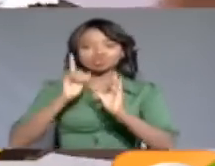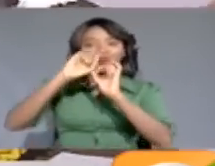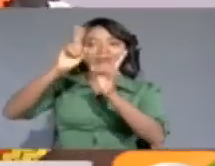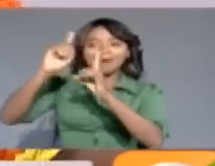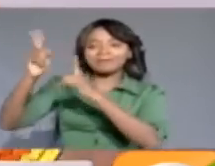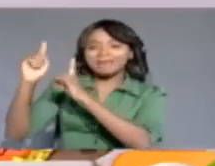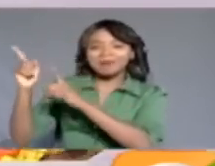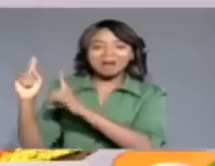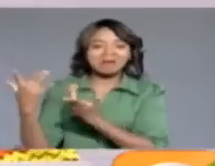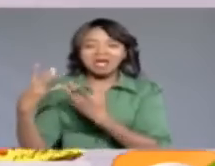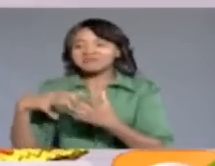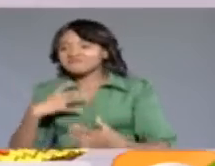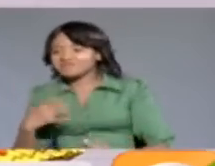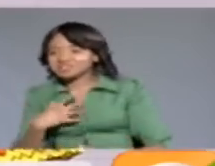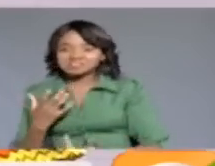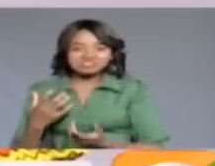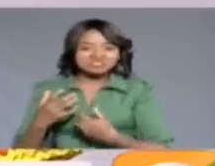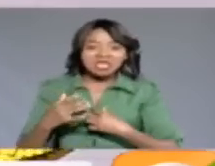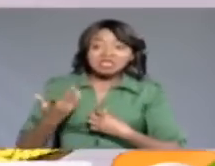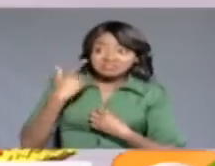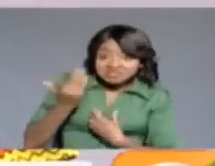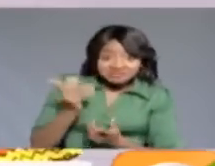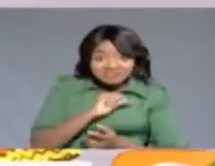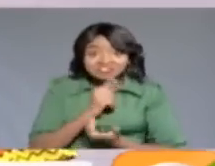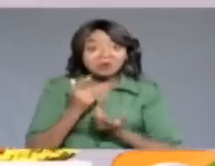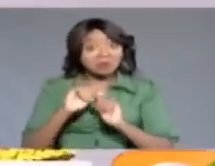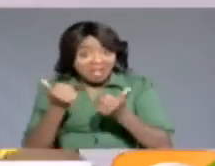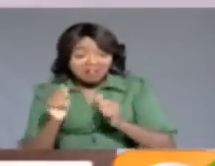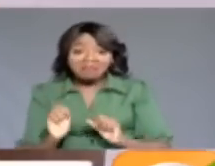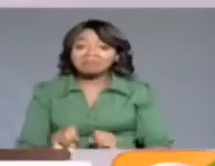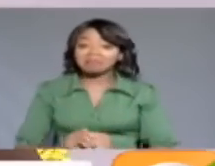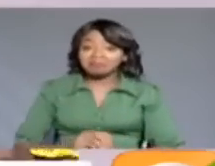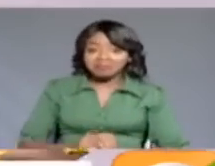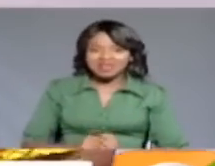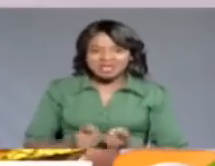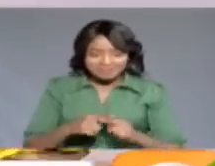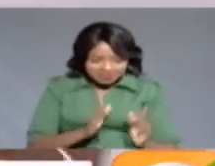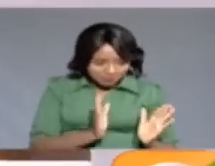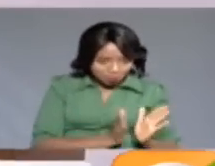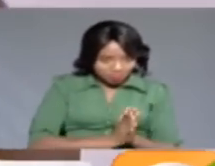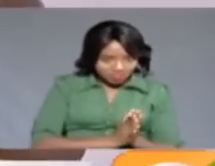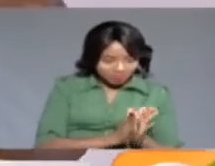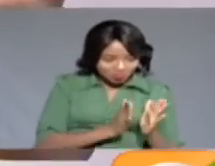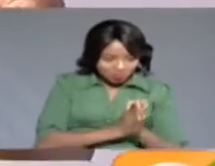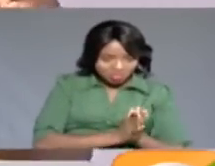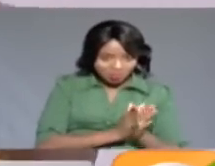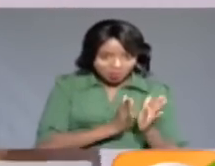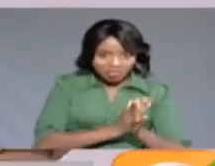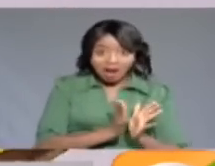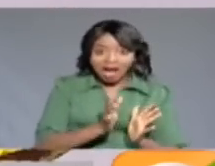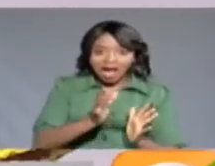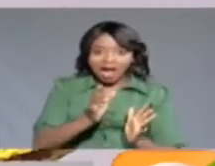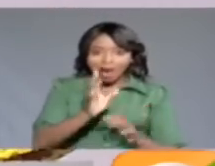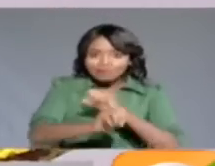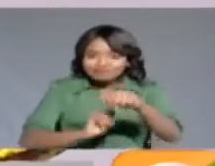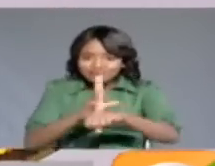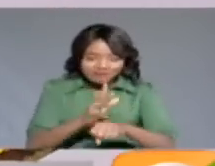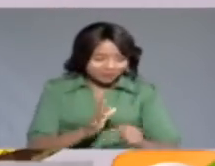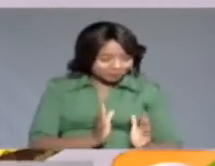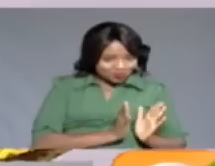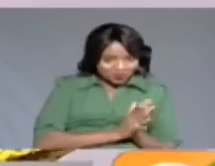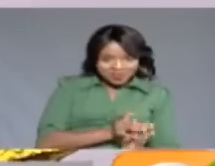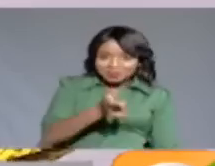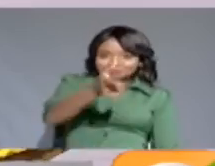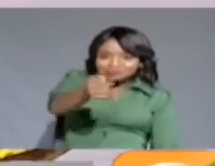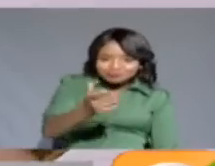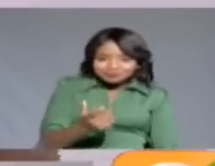nani naenda tembelea huyu. Vipi wife, usharudi na wewe urudi. Lakini ukianza kukaa naye pale, soap ndo inaanza. Ni kesi